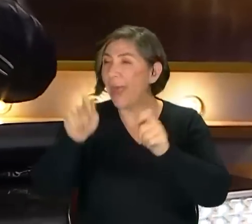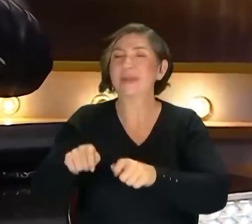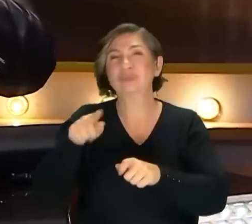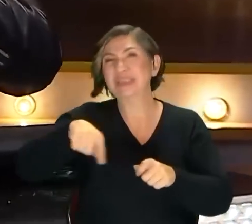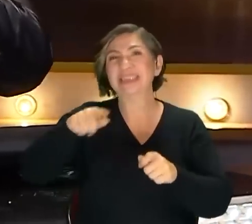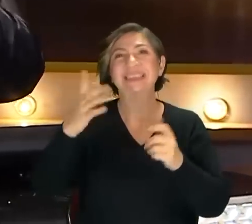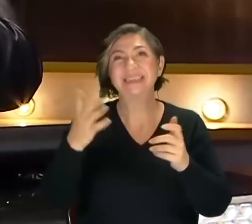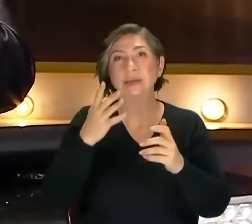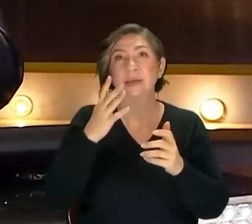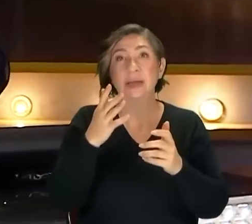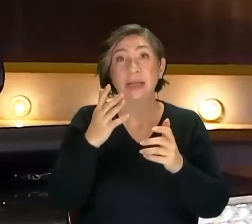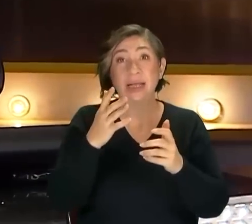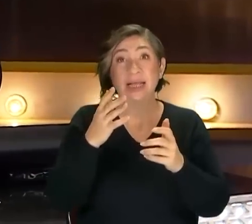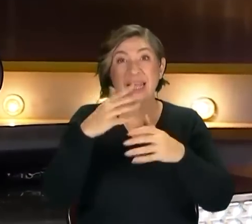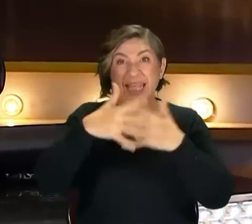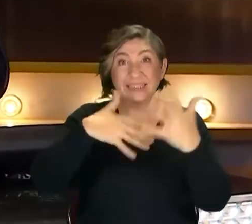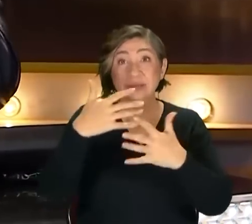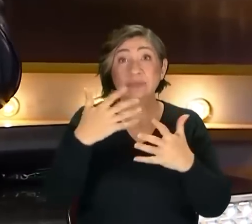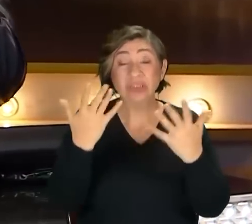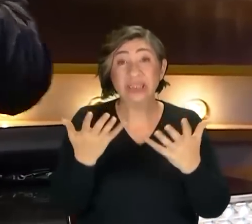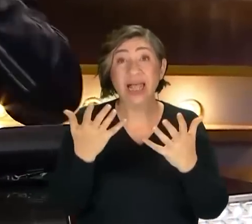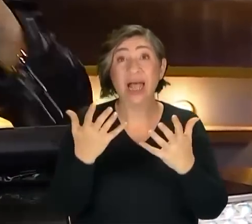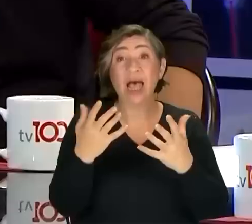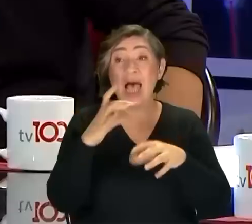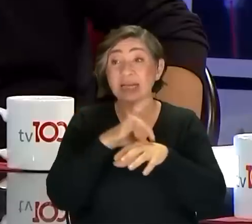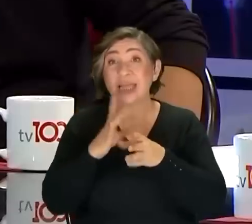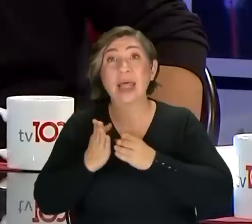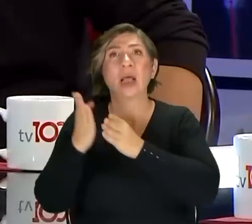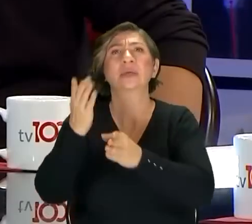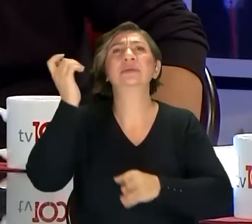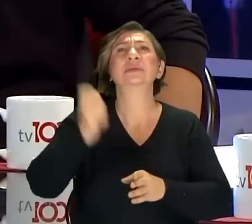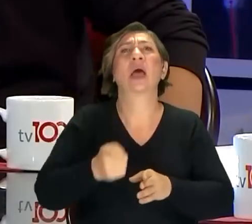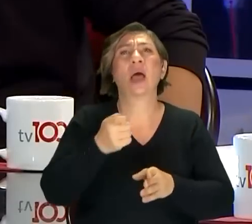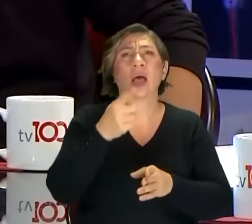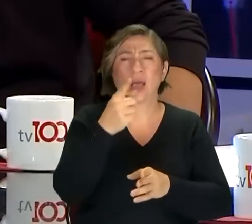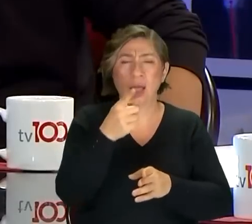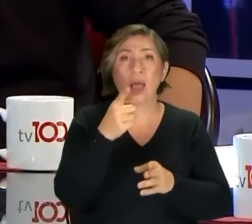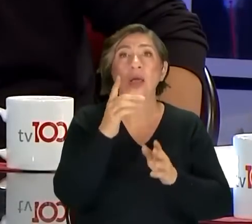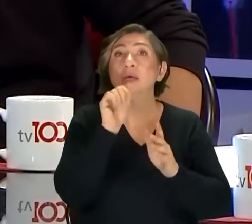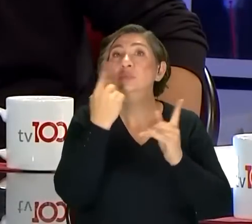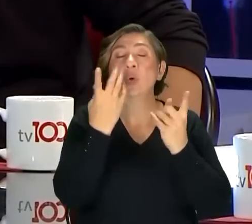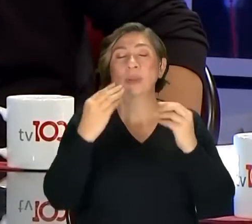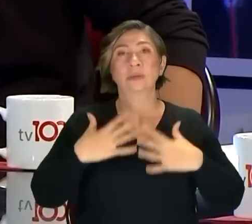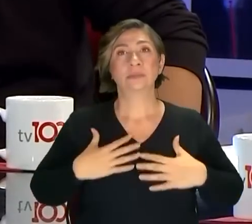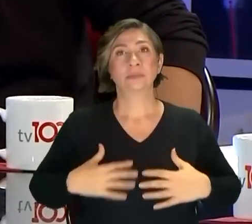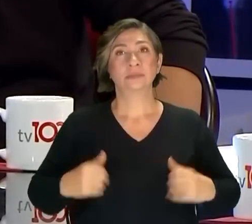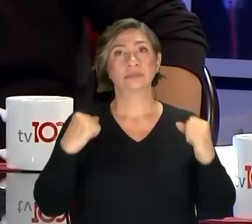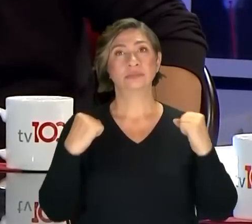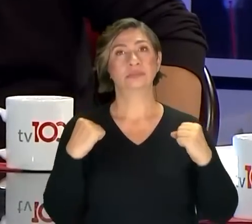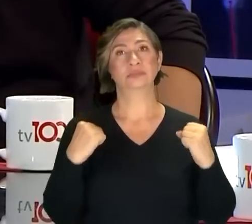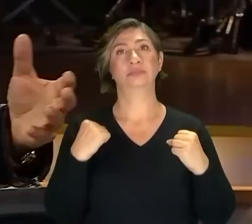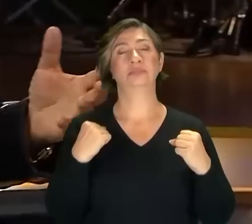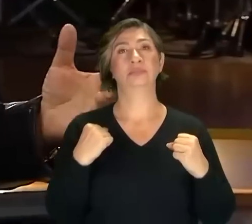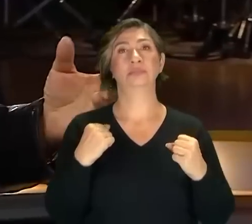İstanbul'da üç kağıt yapılmış, karıştırılmış haliyle hastanelik olursun o kadar baharatla. Hiç şey olmuyor abi. Zipsinde